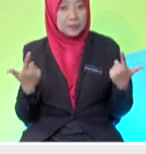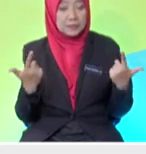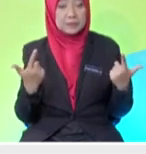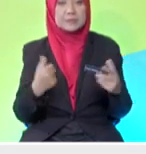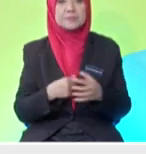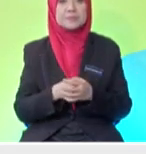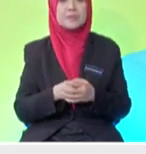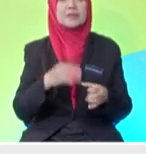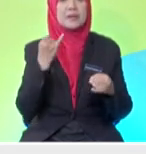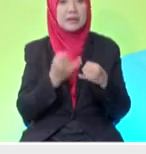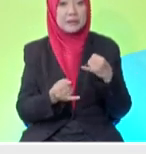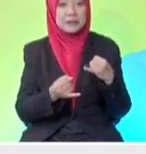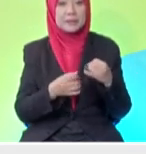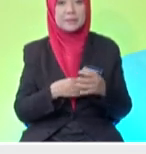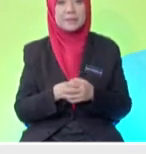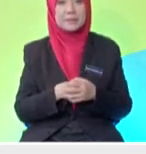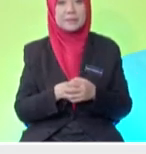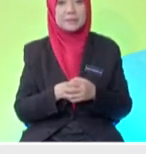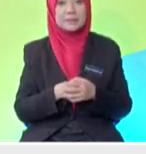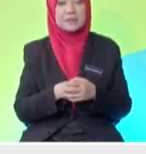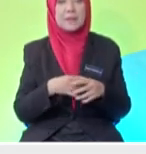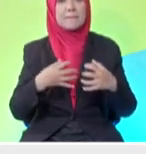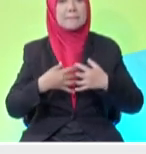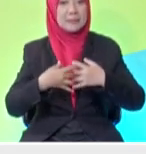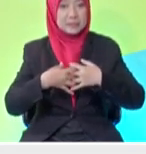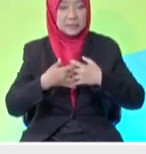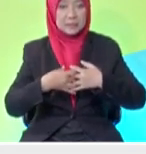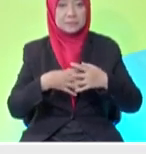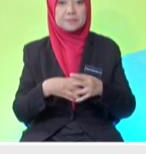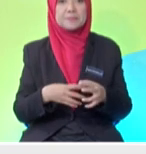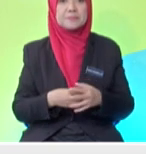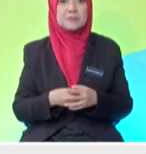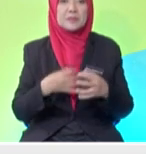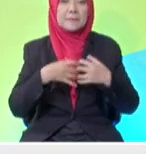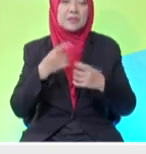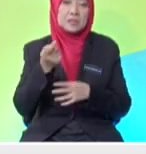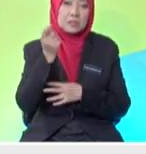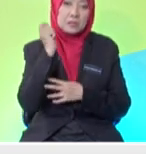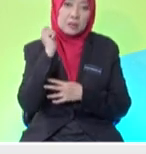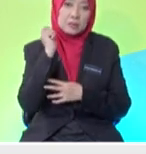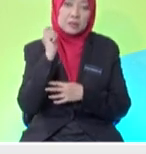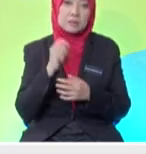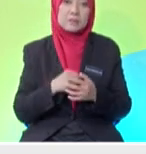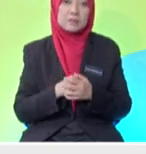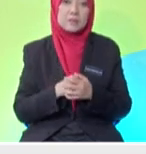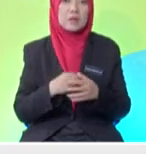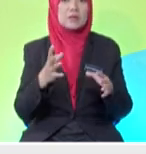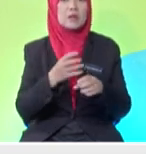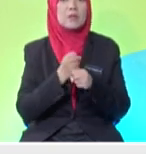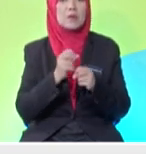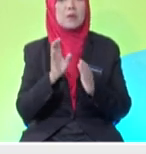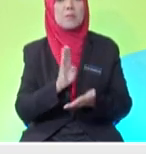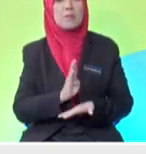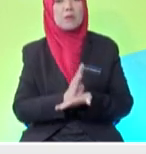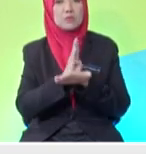dan yang terakhir yaitu mesin yang mana mesin tadi yaitu yang Mana iyanya dapat membantu